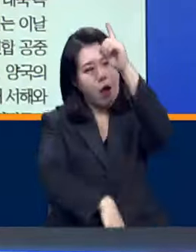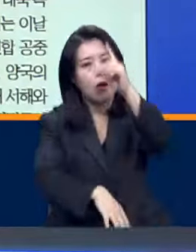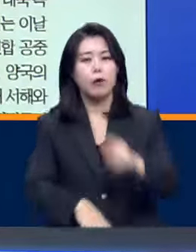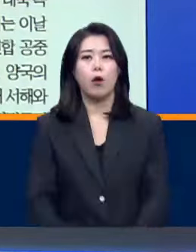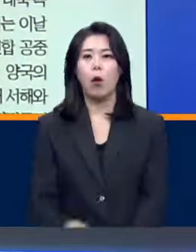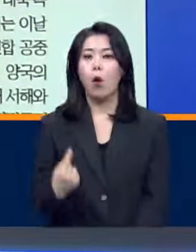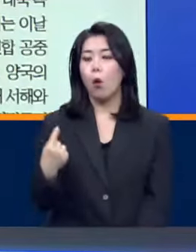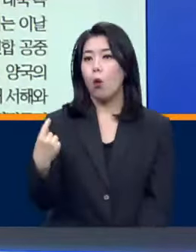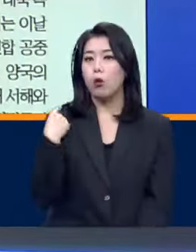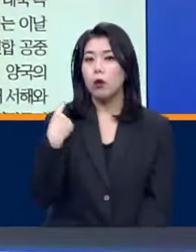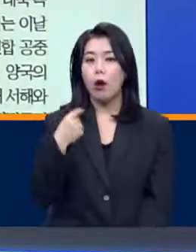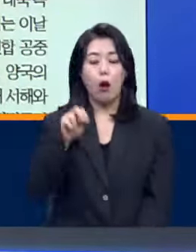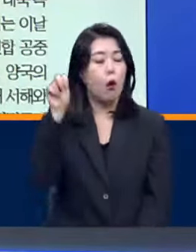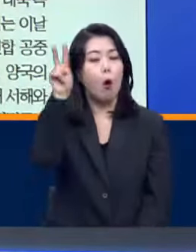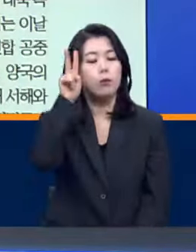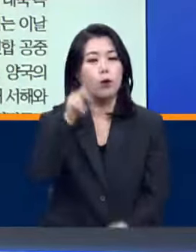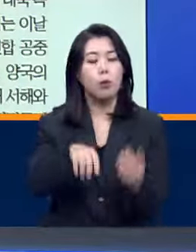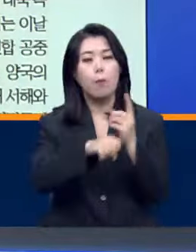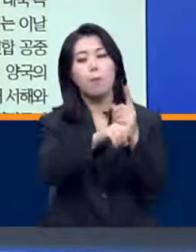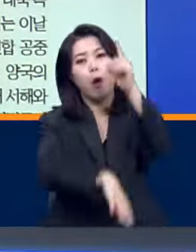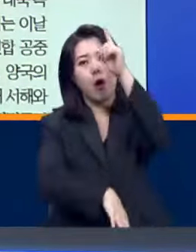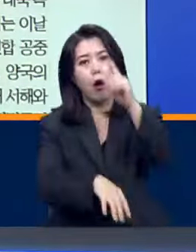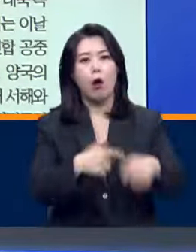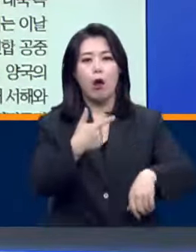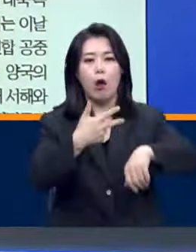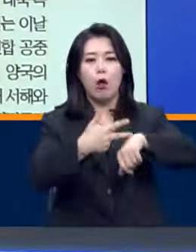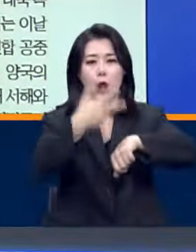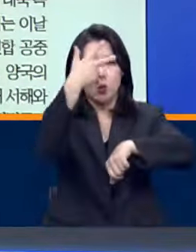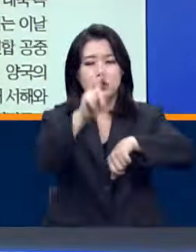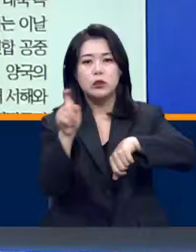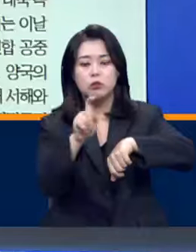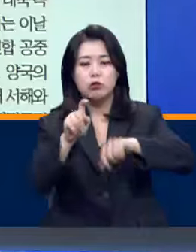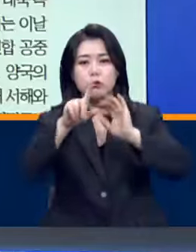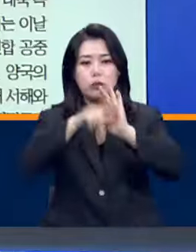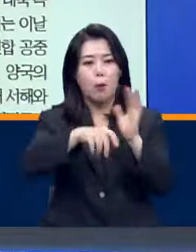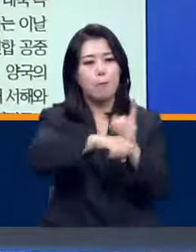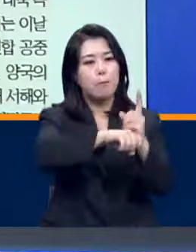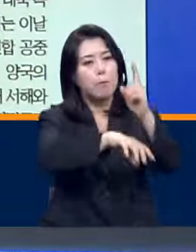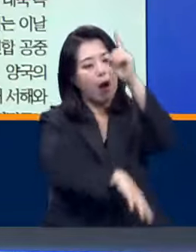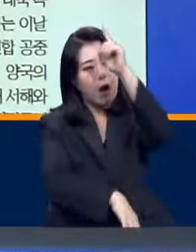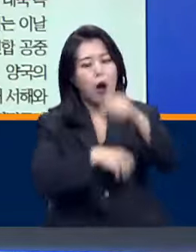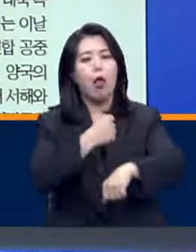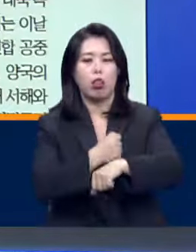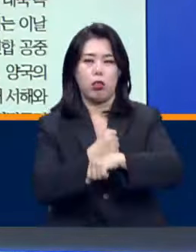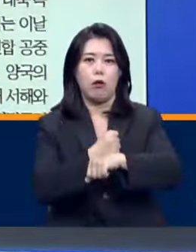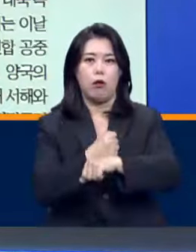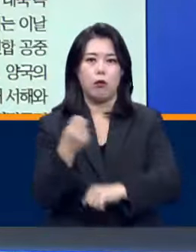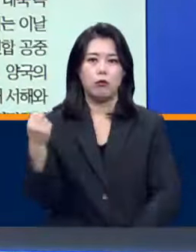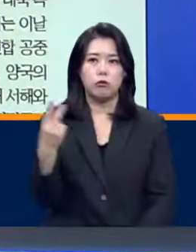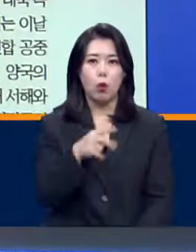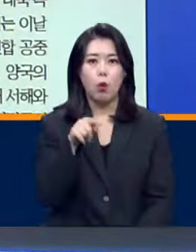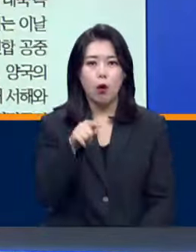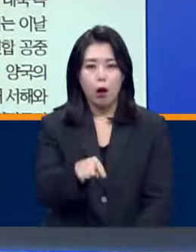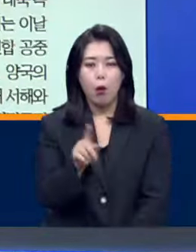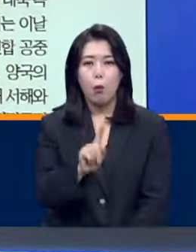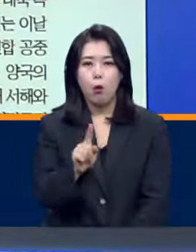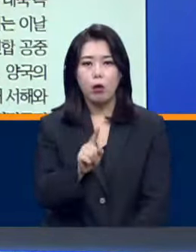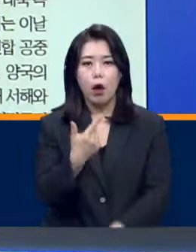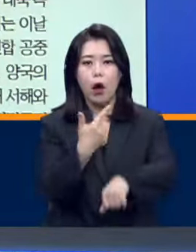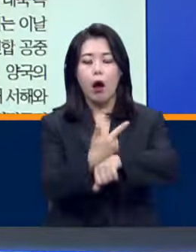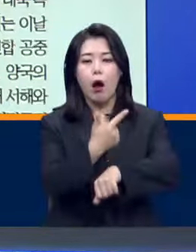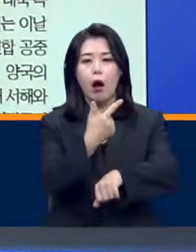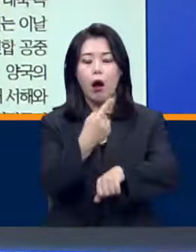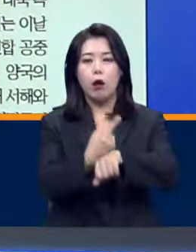드렸어요 속보입니다 조금 전 7시 10분에게 탄도 미사일을 쐈습니다 말씀드렸죠 그리고 그 장거리 탄도 미사일